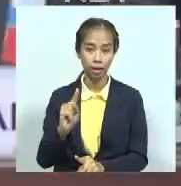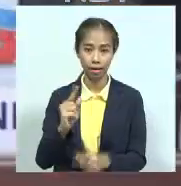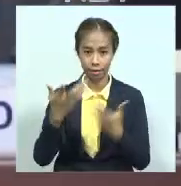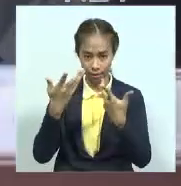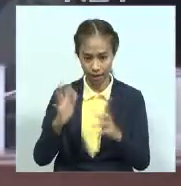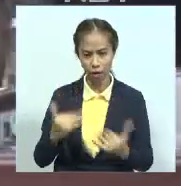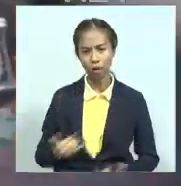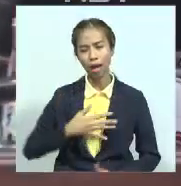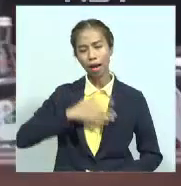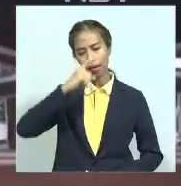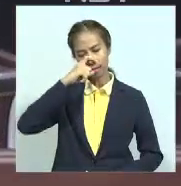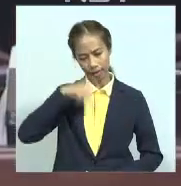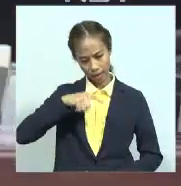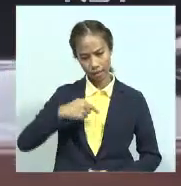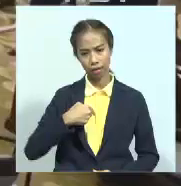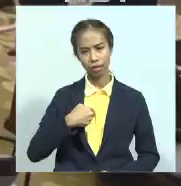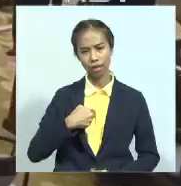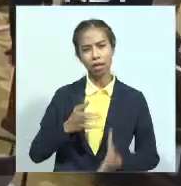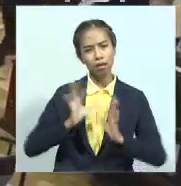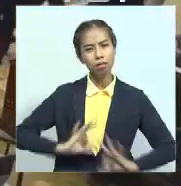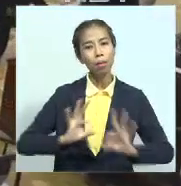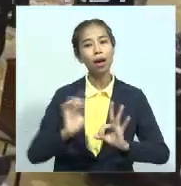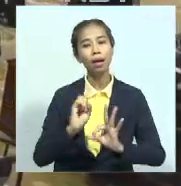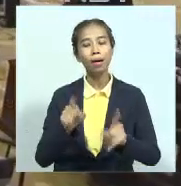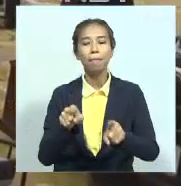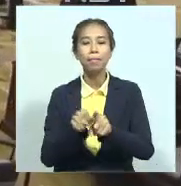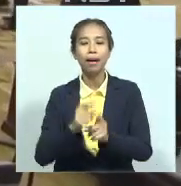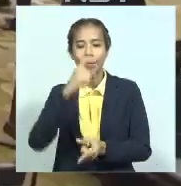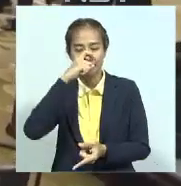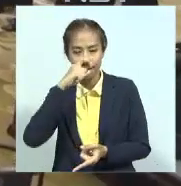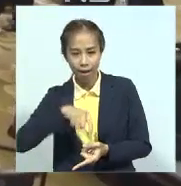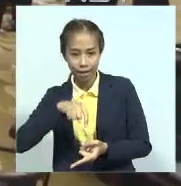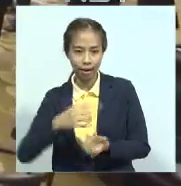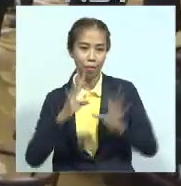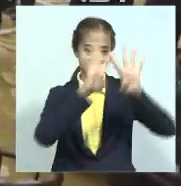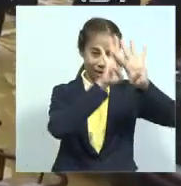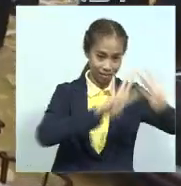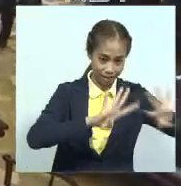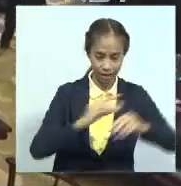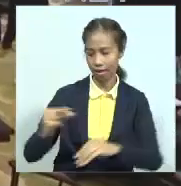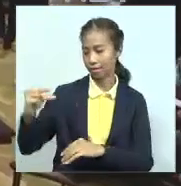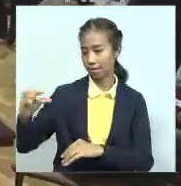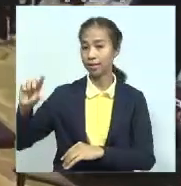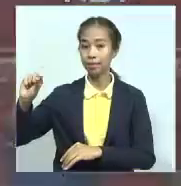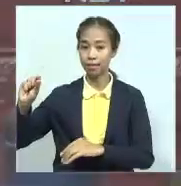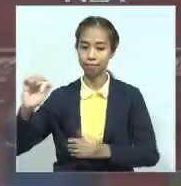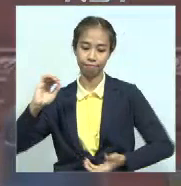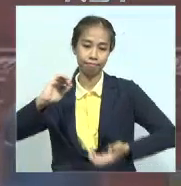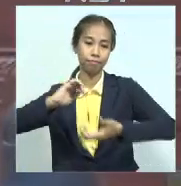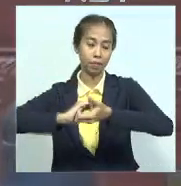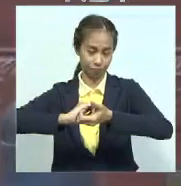ดันบทบาทของไทยในฐานะตัวกลางที่สามารถเป็นสะพานเชื่อมโยงความร่วมมือระหว่างอาเซียนและ G20เพื่อร่วม